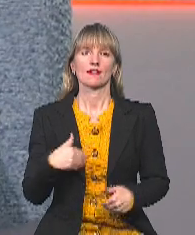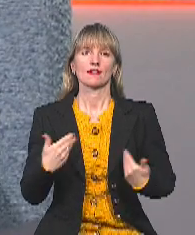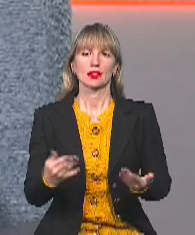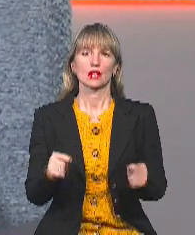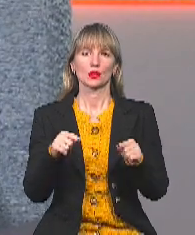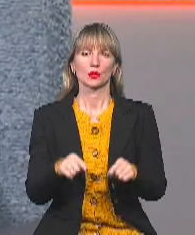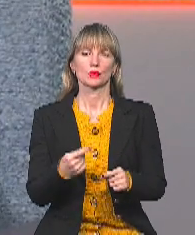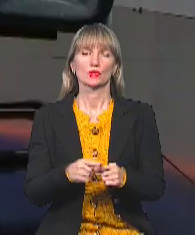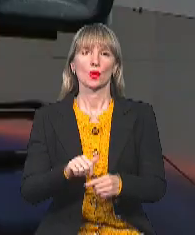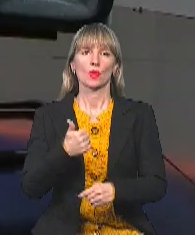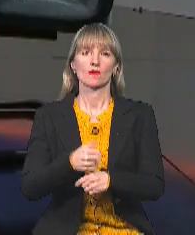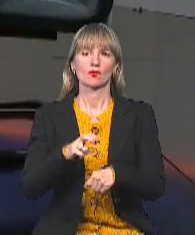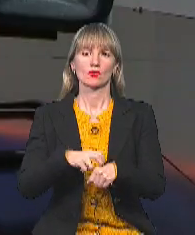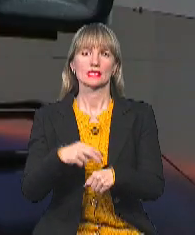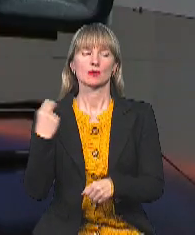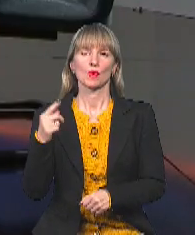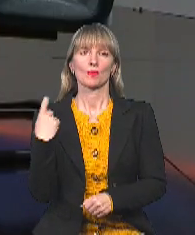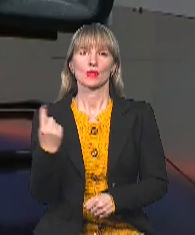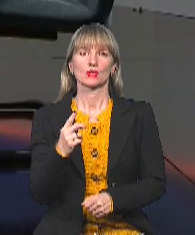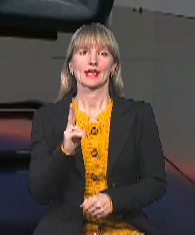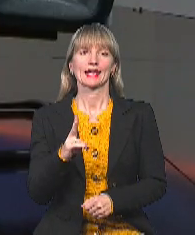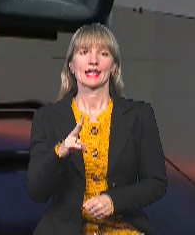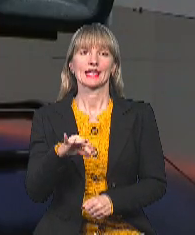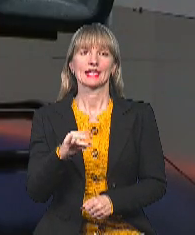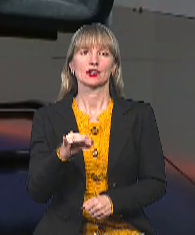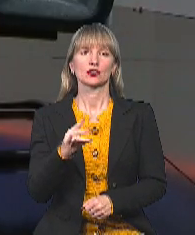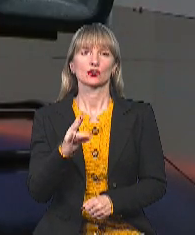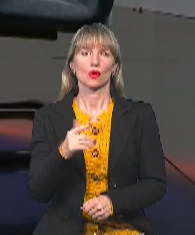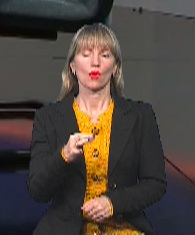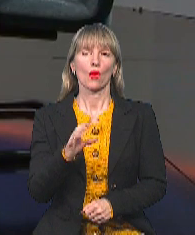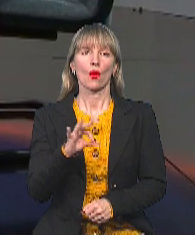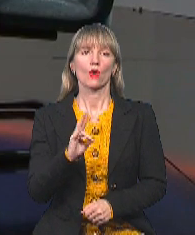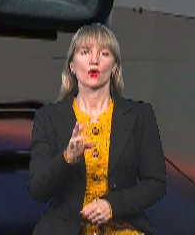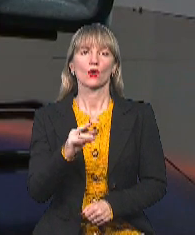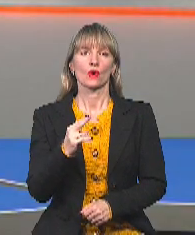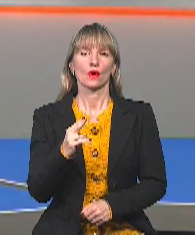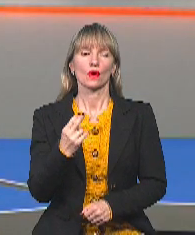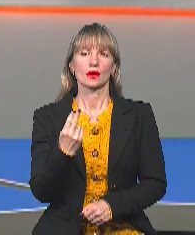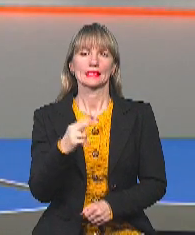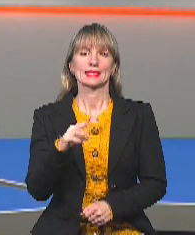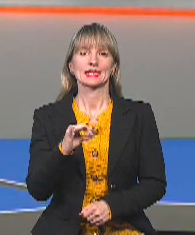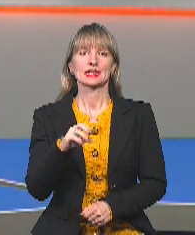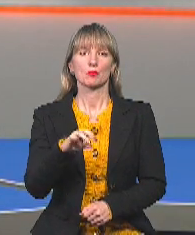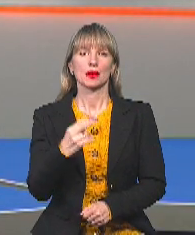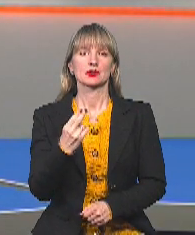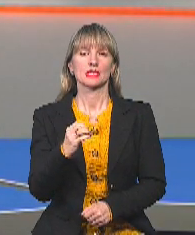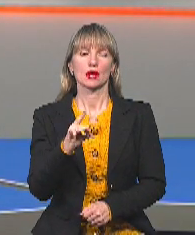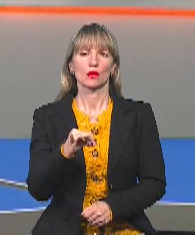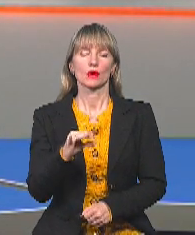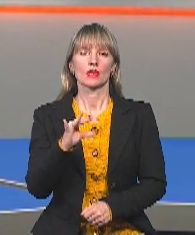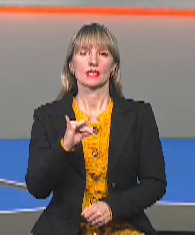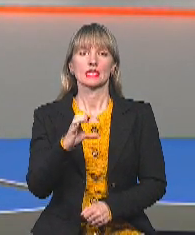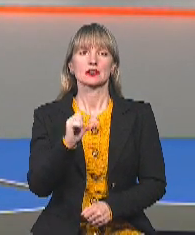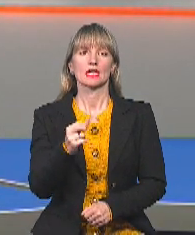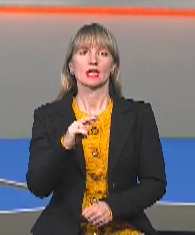нашій студії це головний лікар Запорізького обласного клінічного онкодиспансеру Михайло Ясаянс. Добрий вечір. Добрий вечір. От і